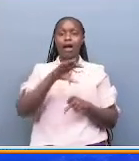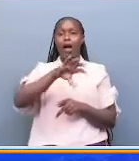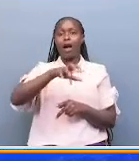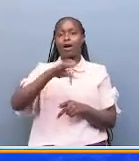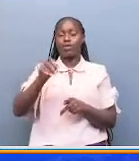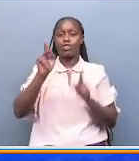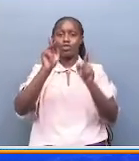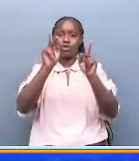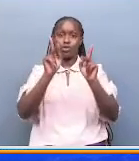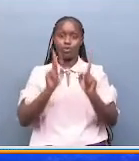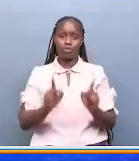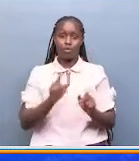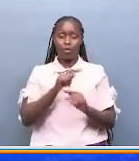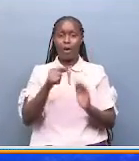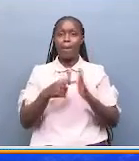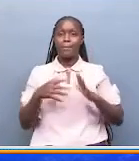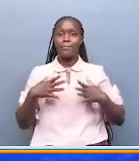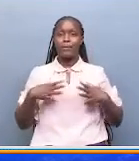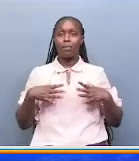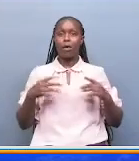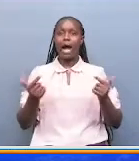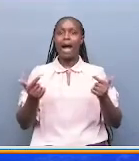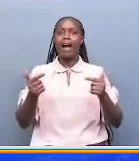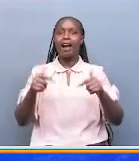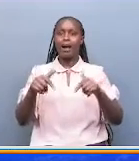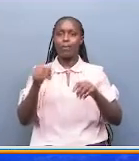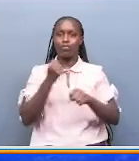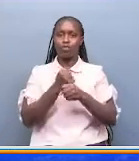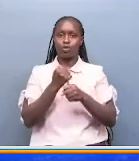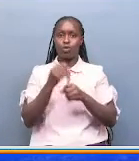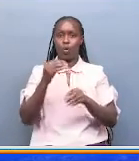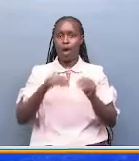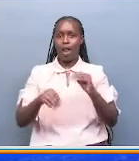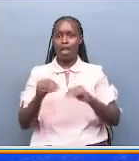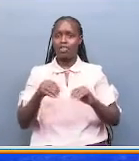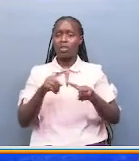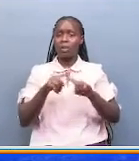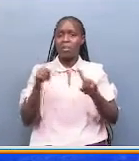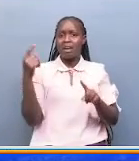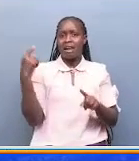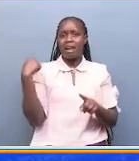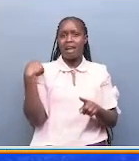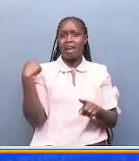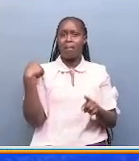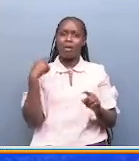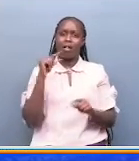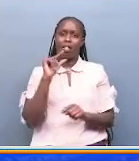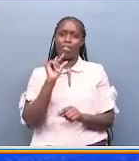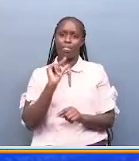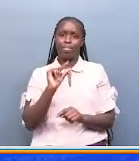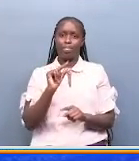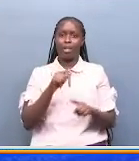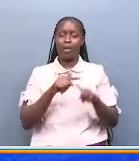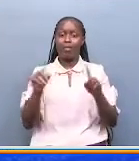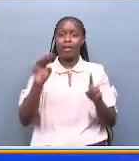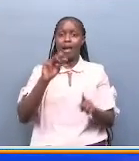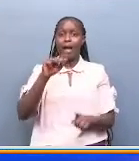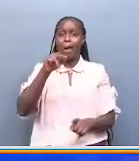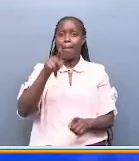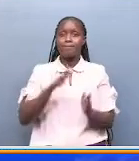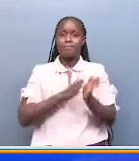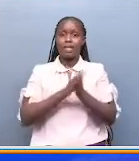huku wakazi wakijitokeza kupiga kura japo kwa idadi ya chini mno. Mgombeaji wa ubunge Ruth